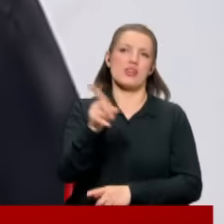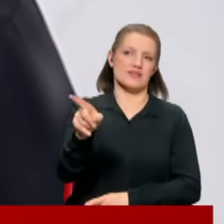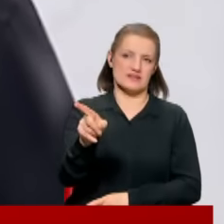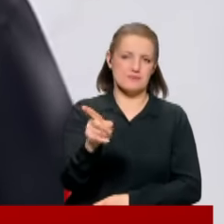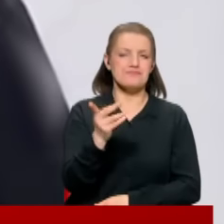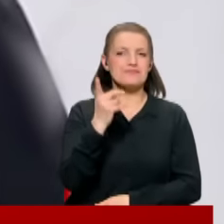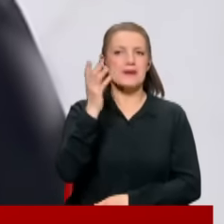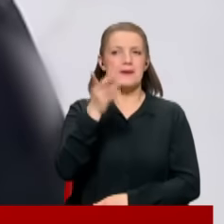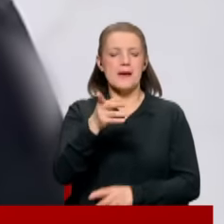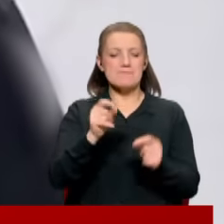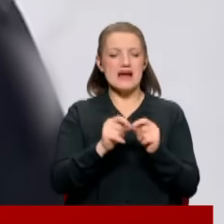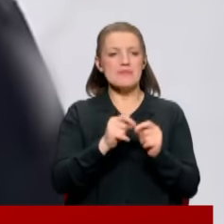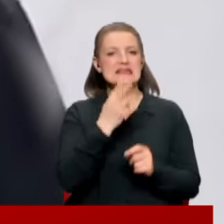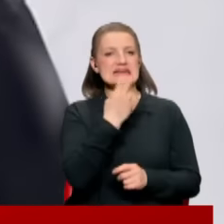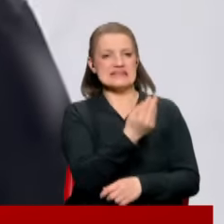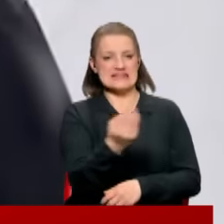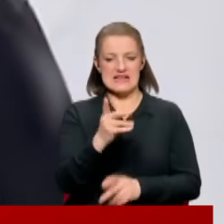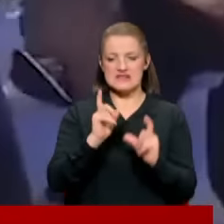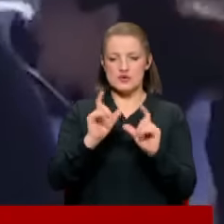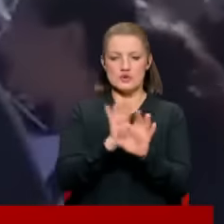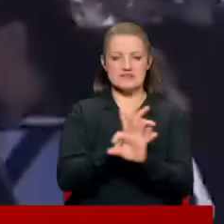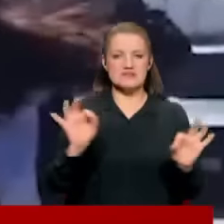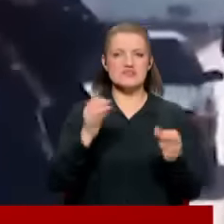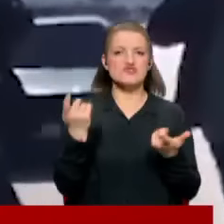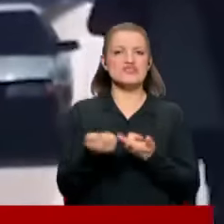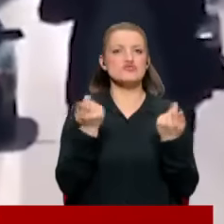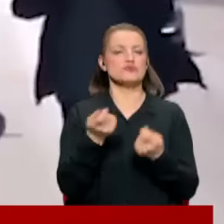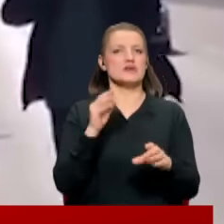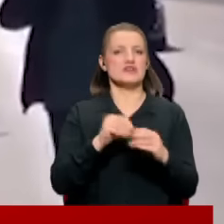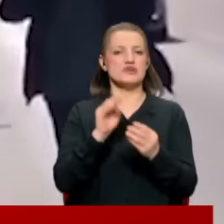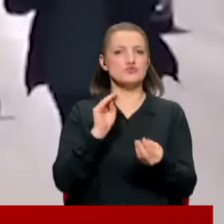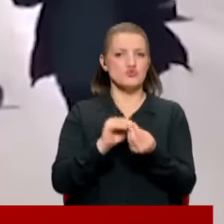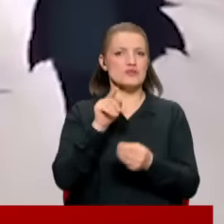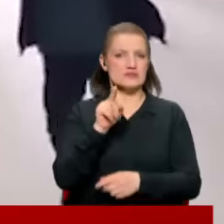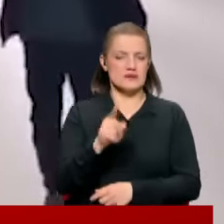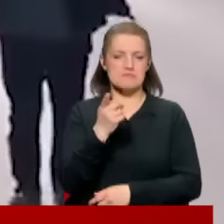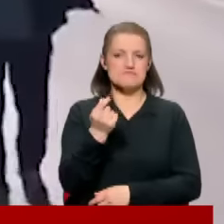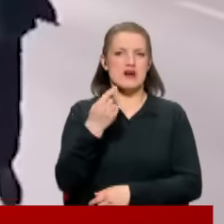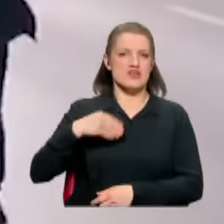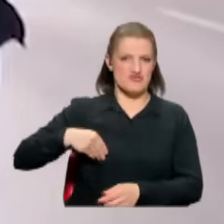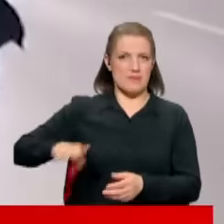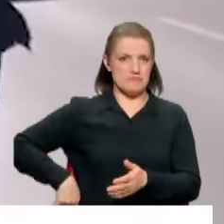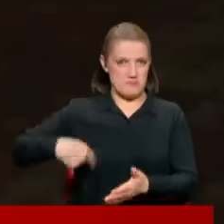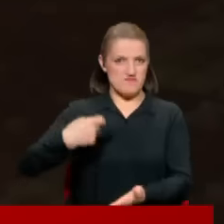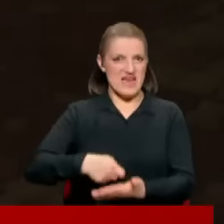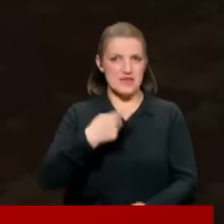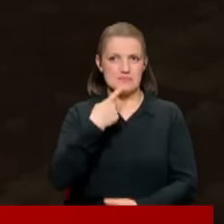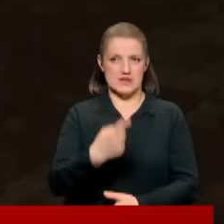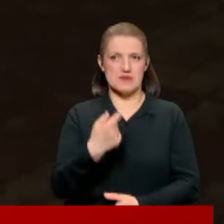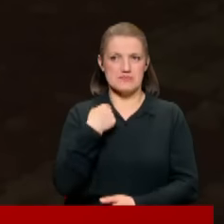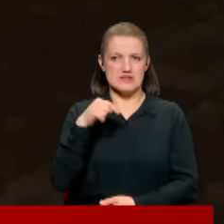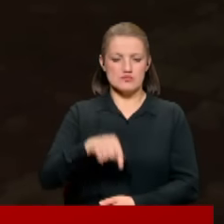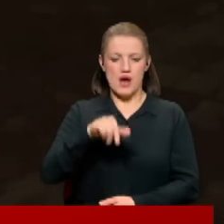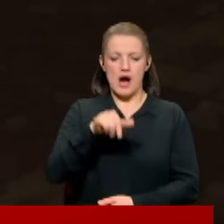yönlendirildiler. Baş Bergamalı kadınları sigortasız çalıştırıldıkları için suçladı, parayı cebimden mi vereyim dedi. Biz buradan